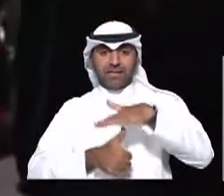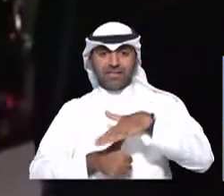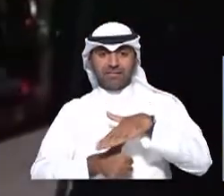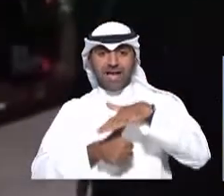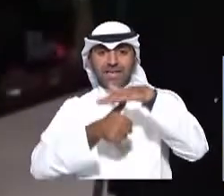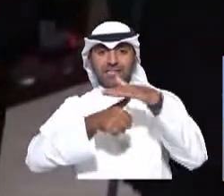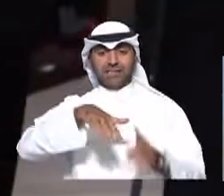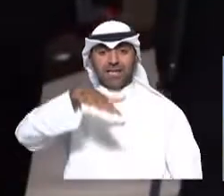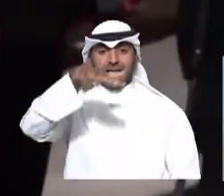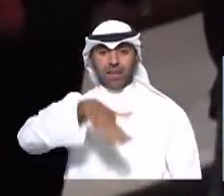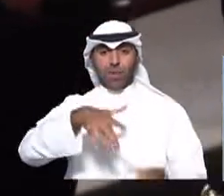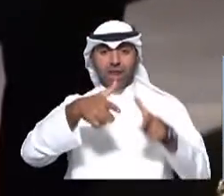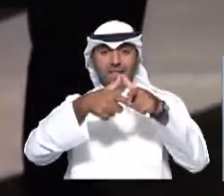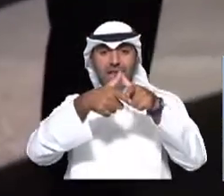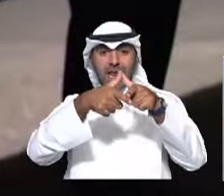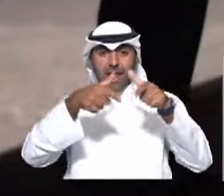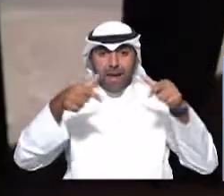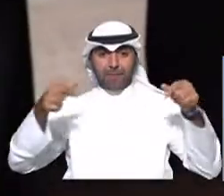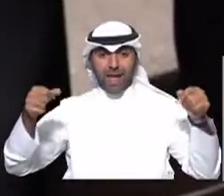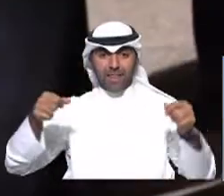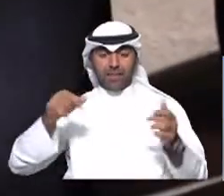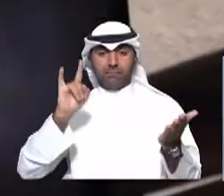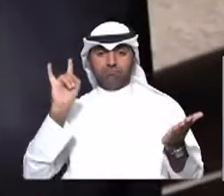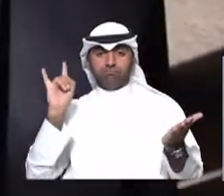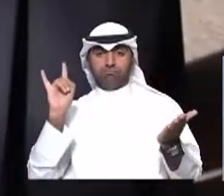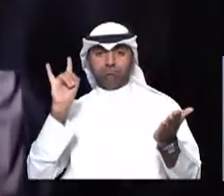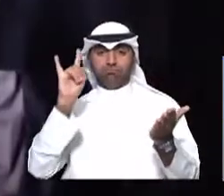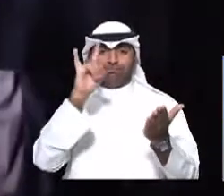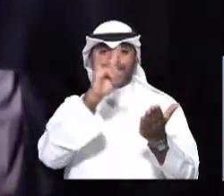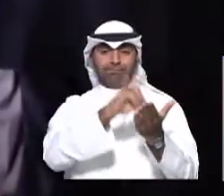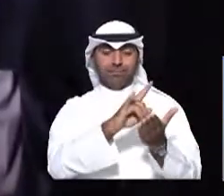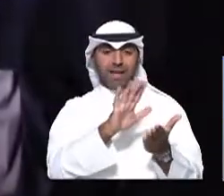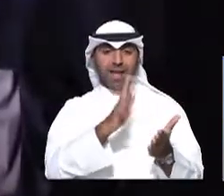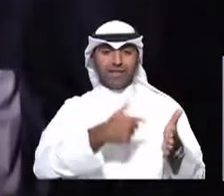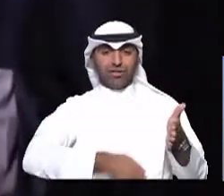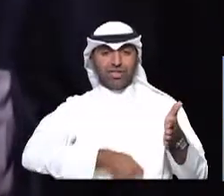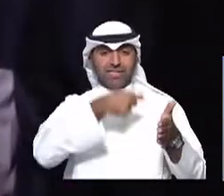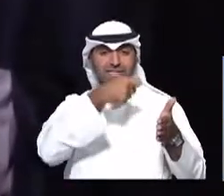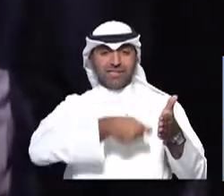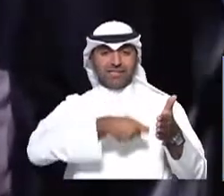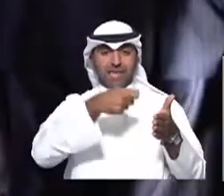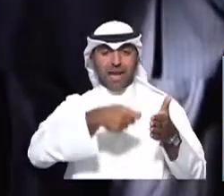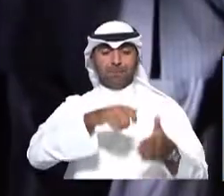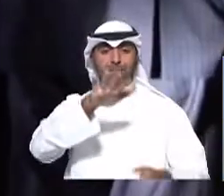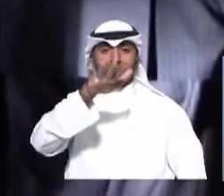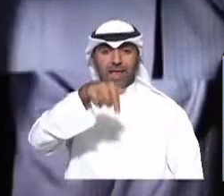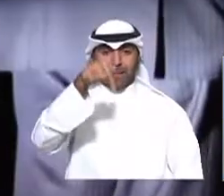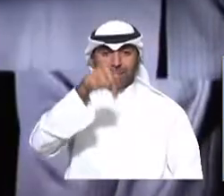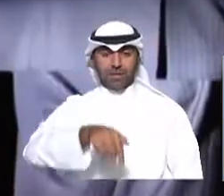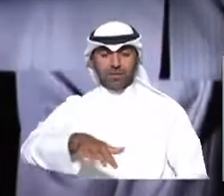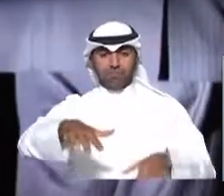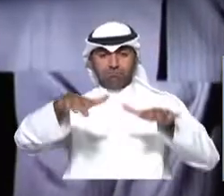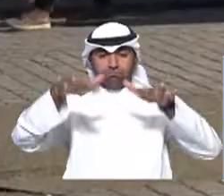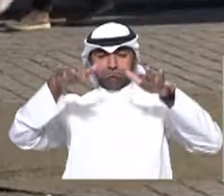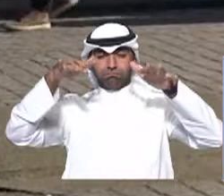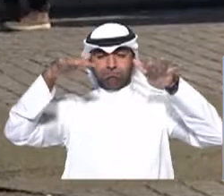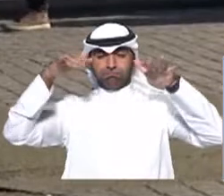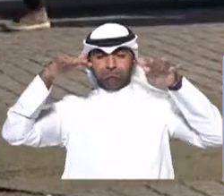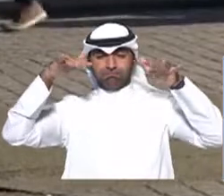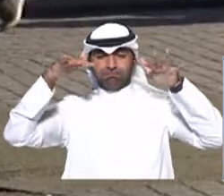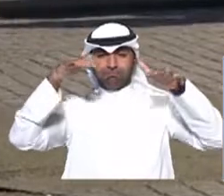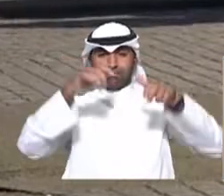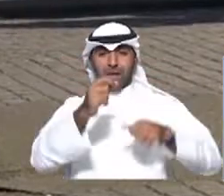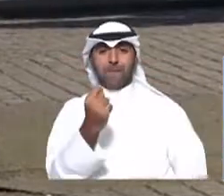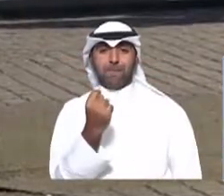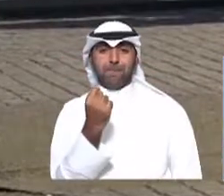مهامها على الإطلاق لتأمين العاصمة قبل الجنازة الوطنية التي سيحضرها نحو 100 من رؤساء